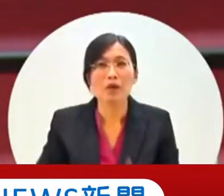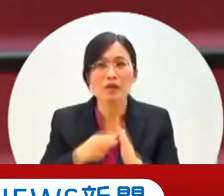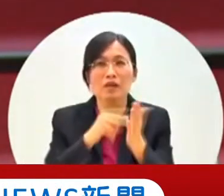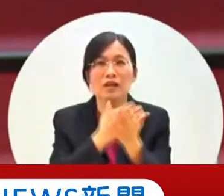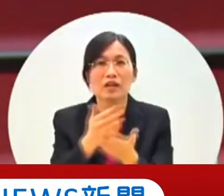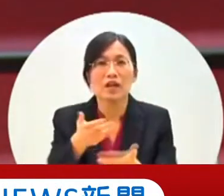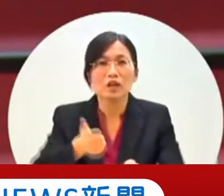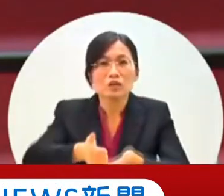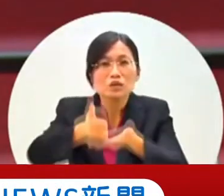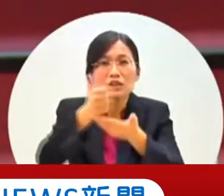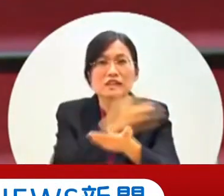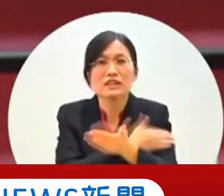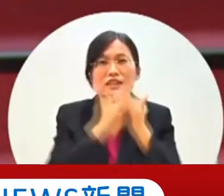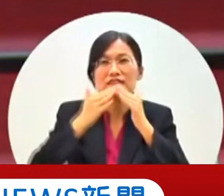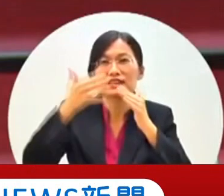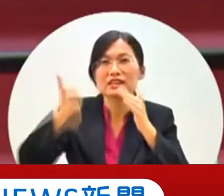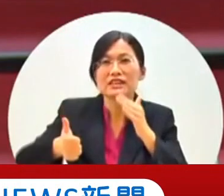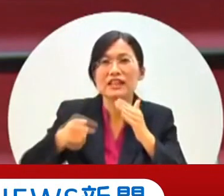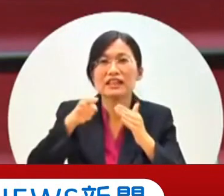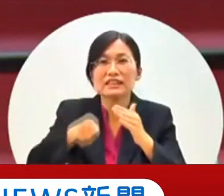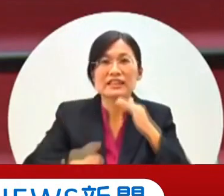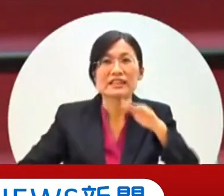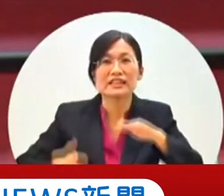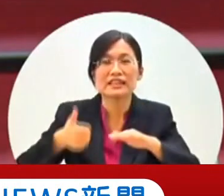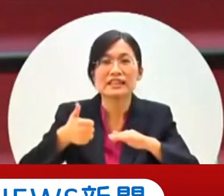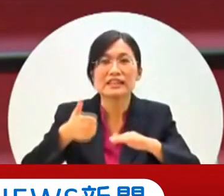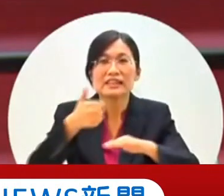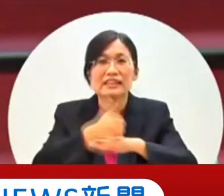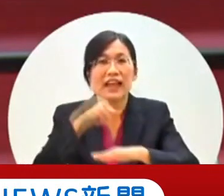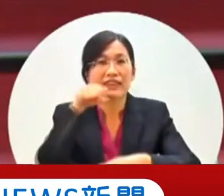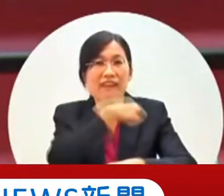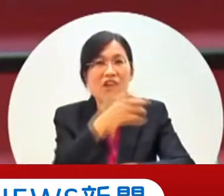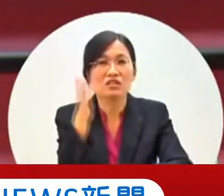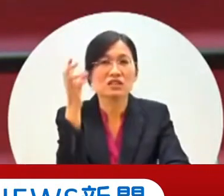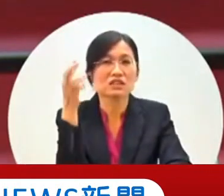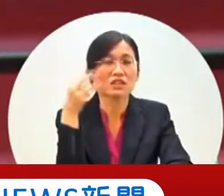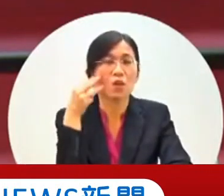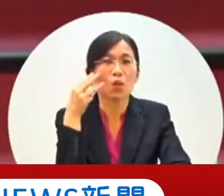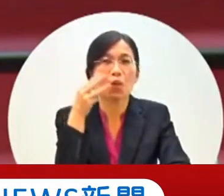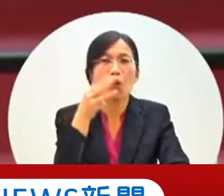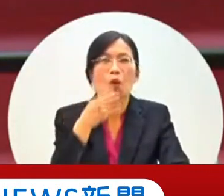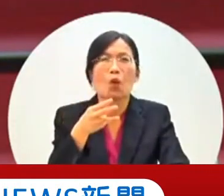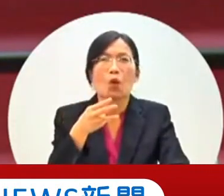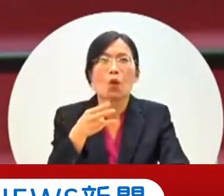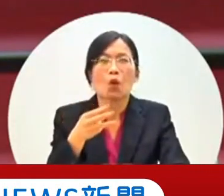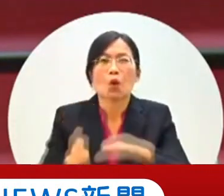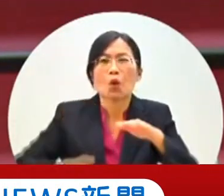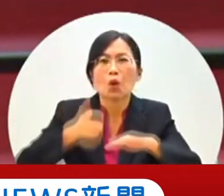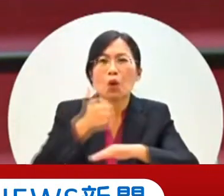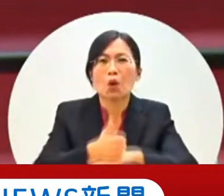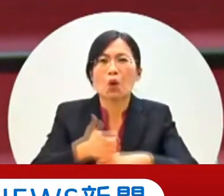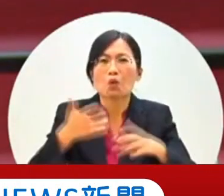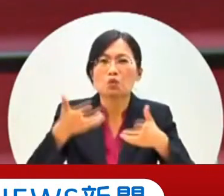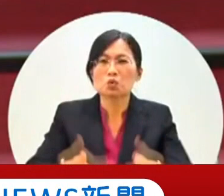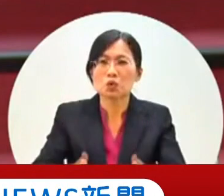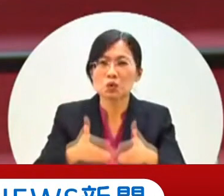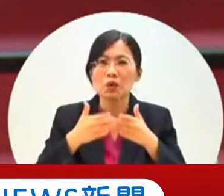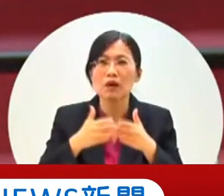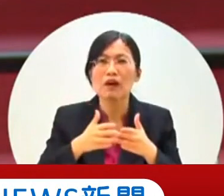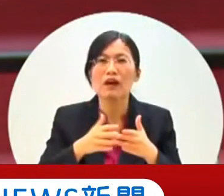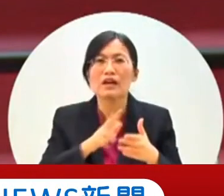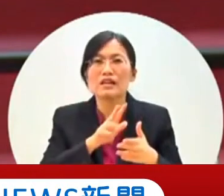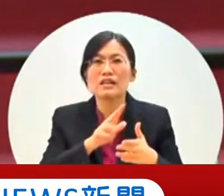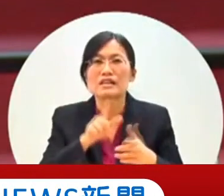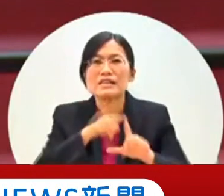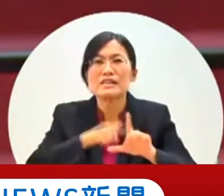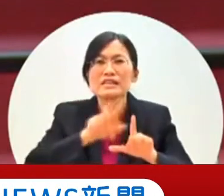尊敬的陈其迈市长，当您在台湾的政治舞台上担任住非常重要的角色时，我们必须提醒您